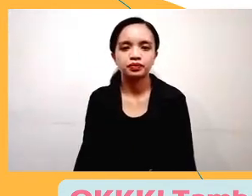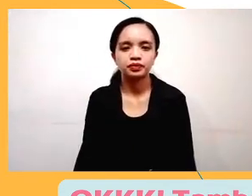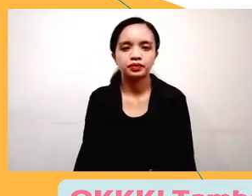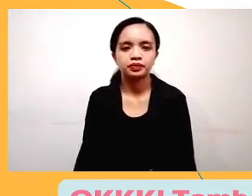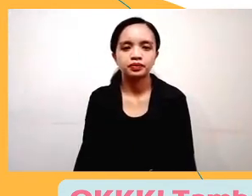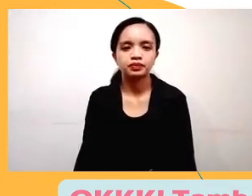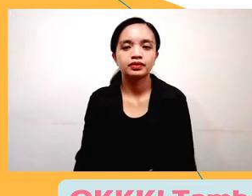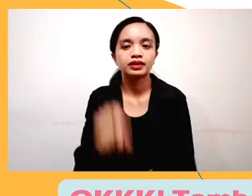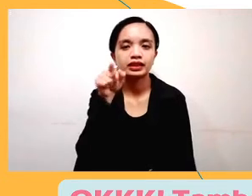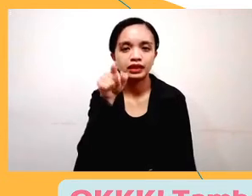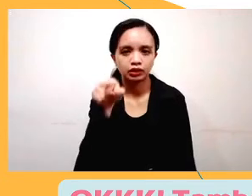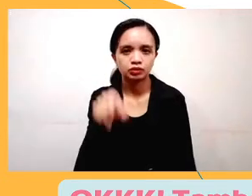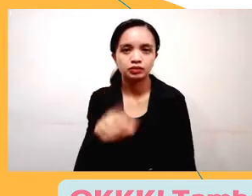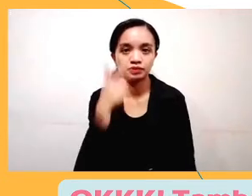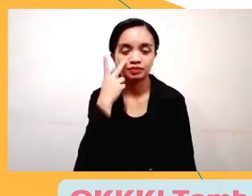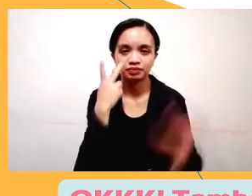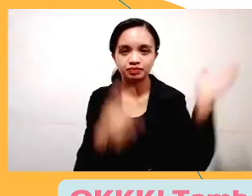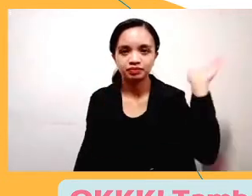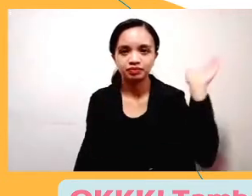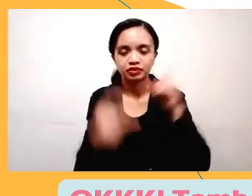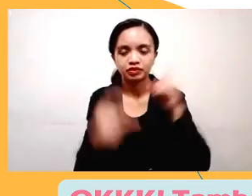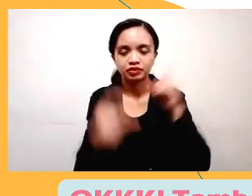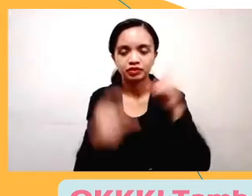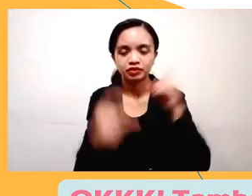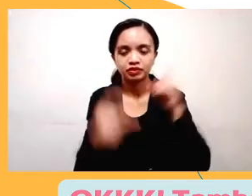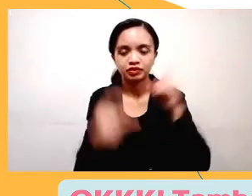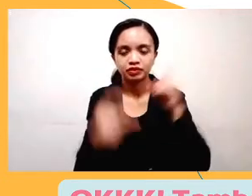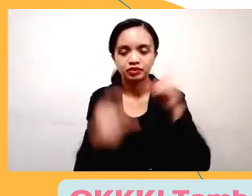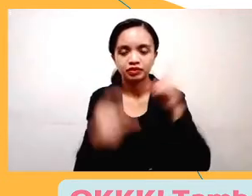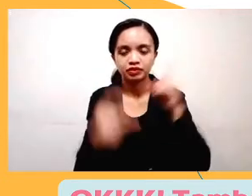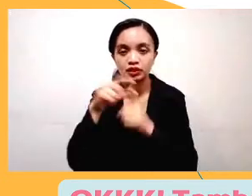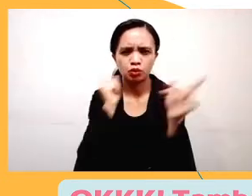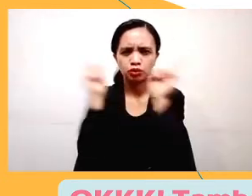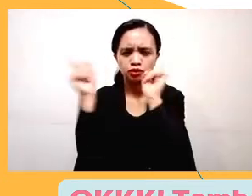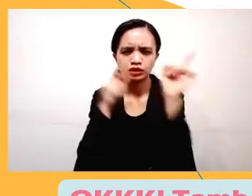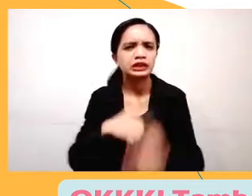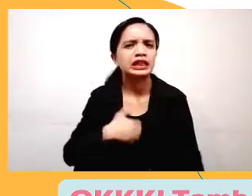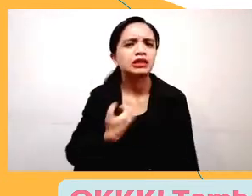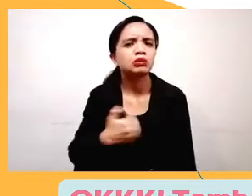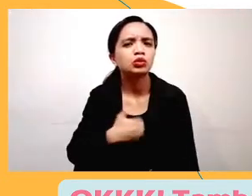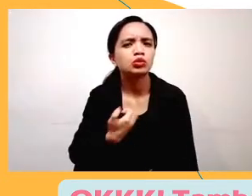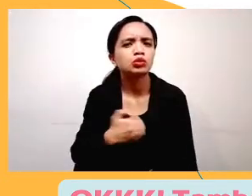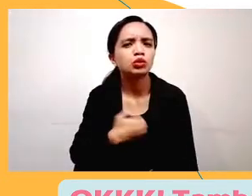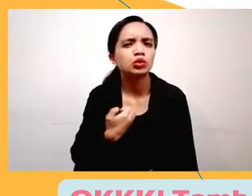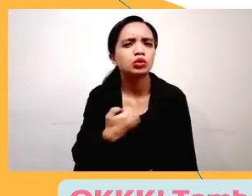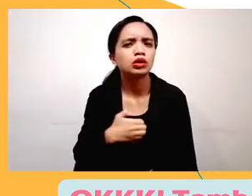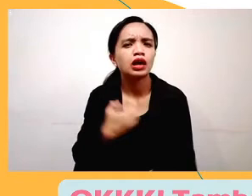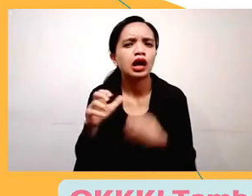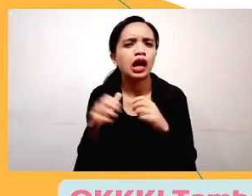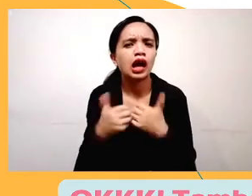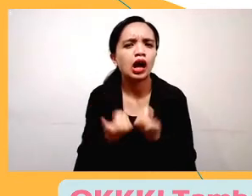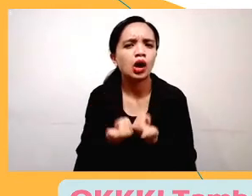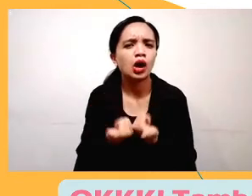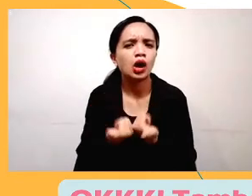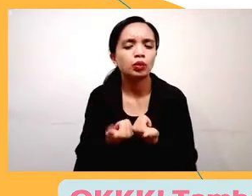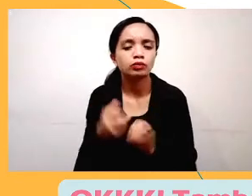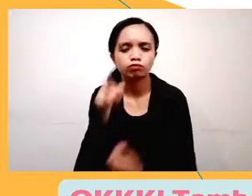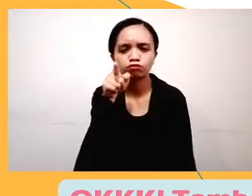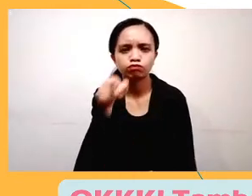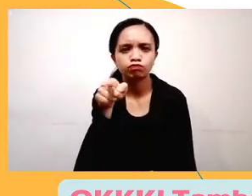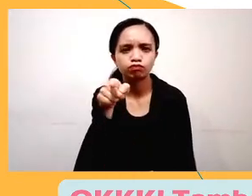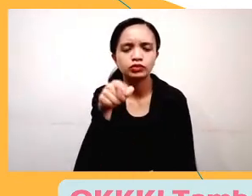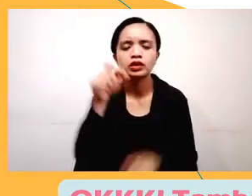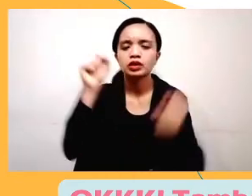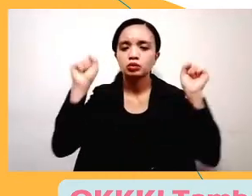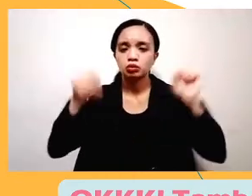Ikaw. Paano siya? Ano yung emotions niya? Pag ganyan, ikaw. Pwede